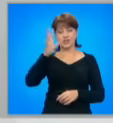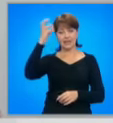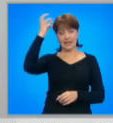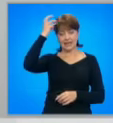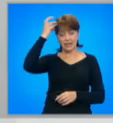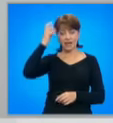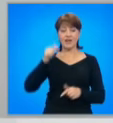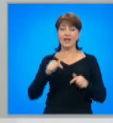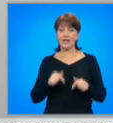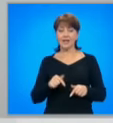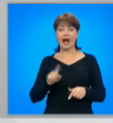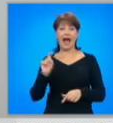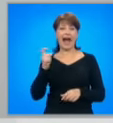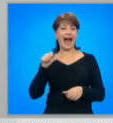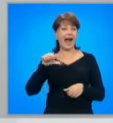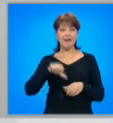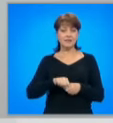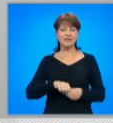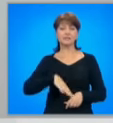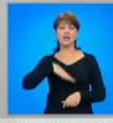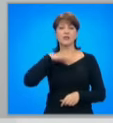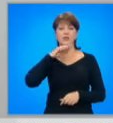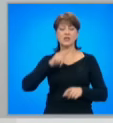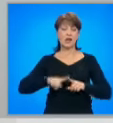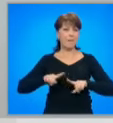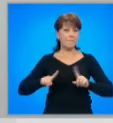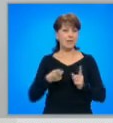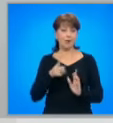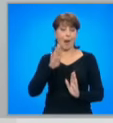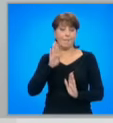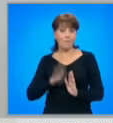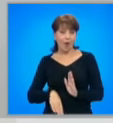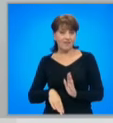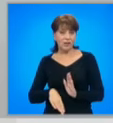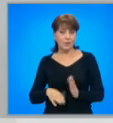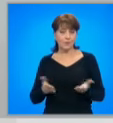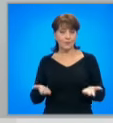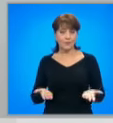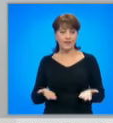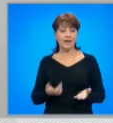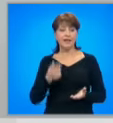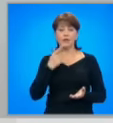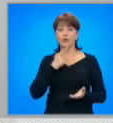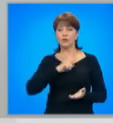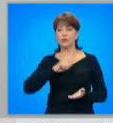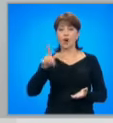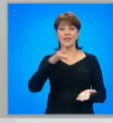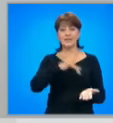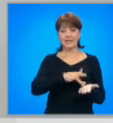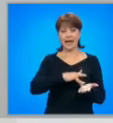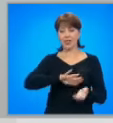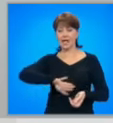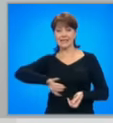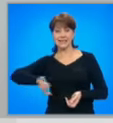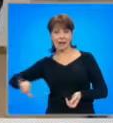държави и така газа да достига много по-бързо, много по-евтино, много по-сигурно до Централна, Западна